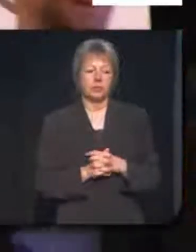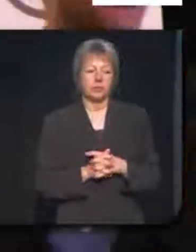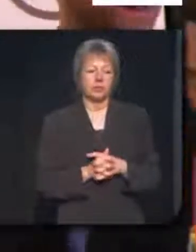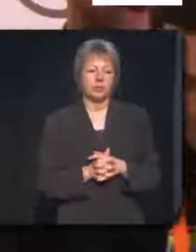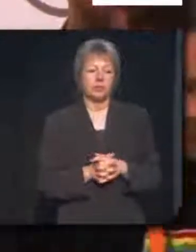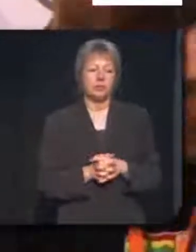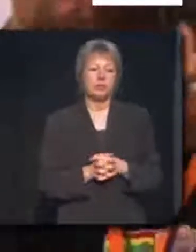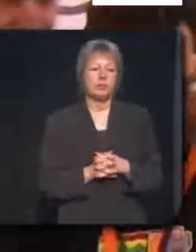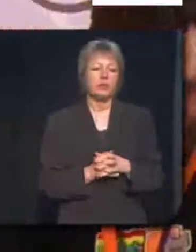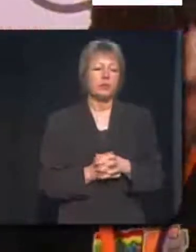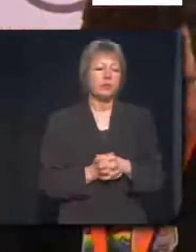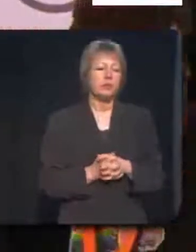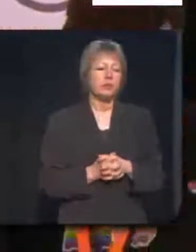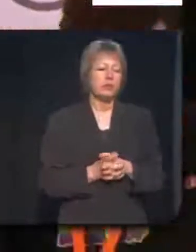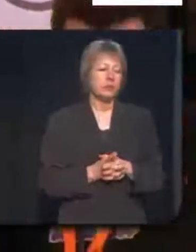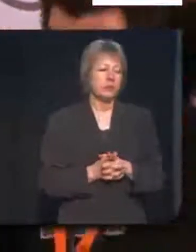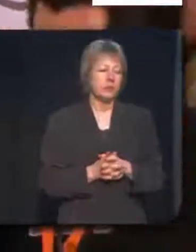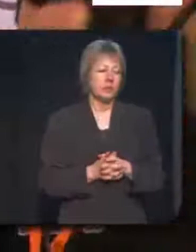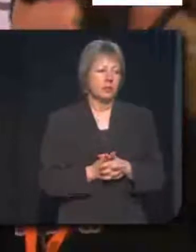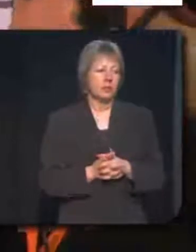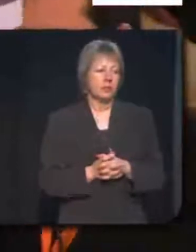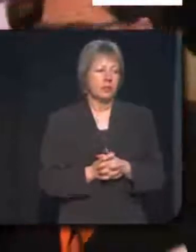nicht großartig